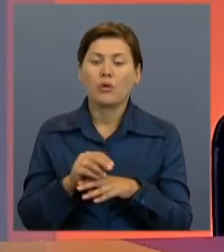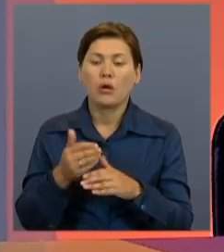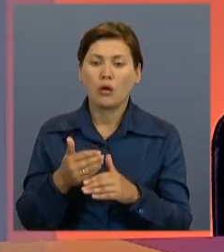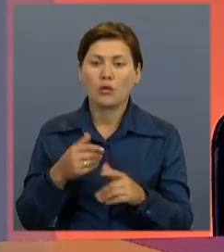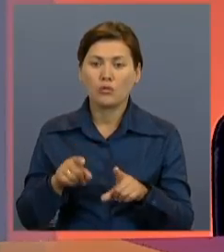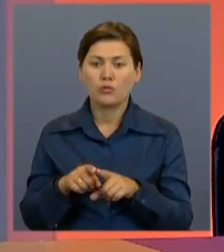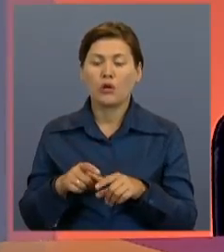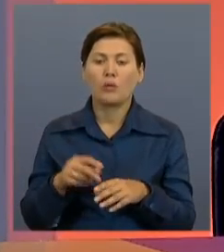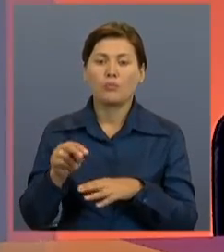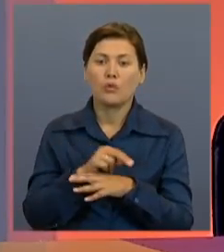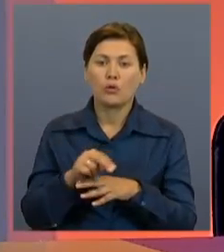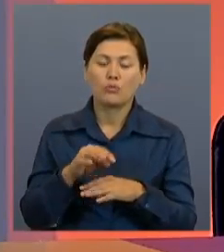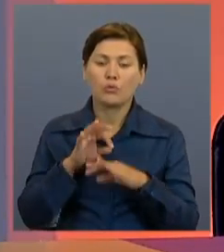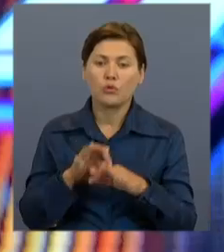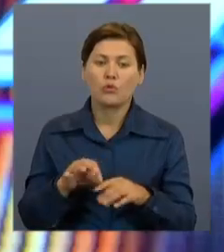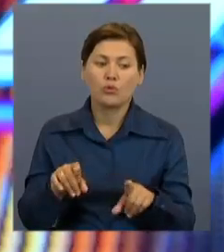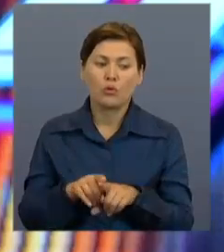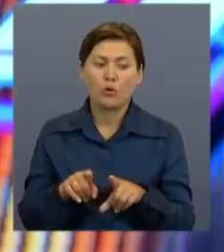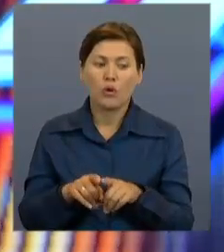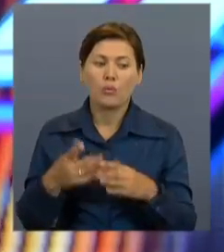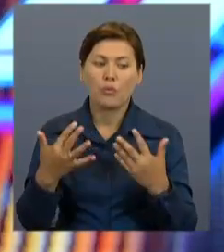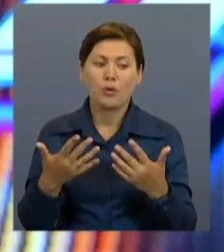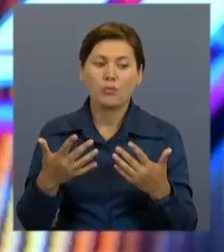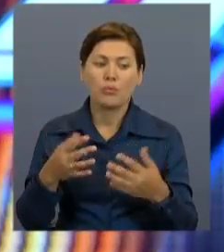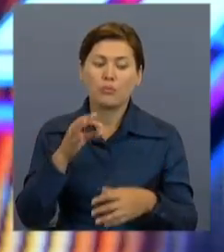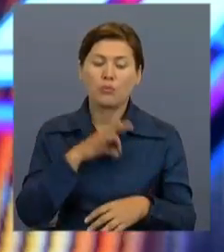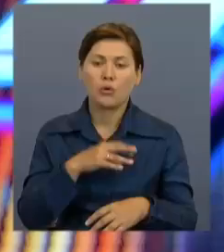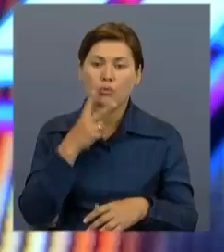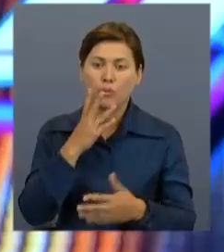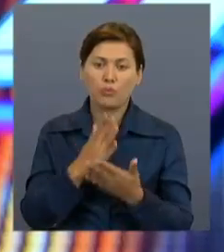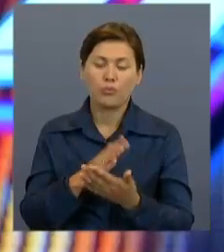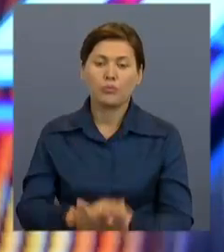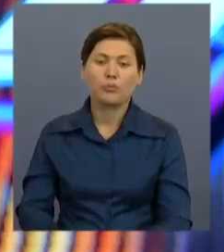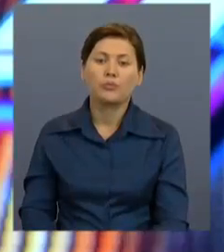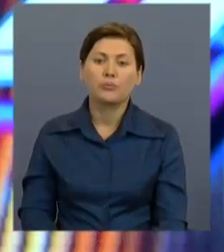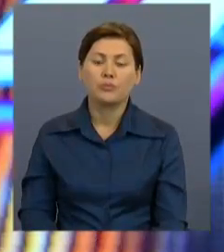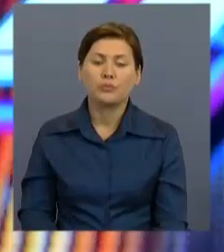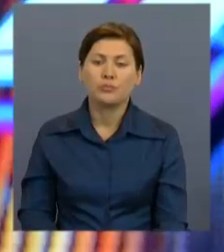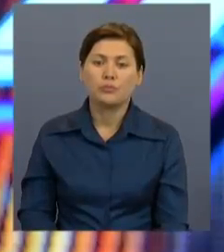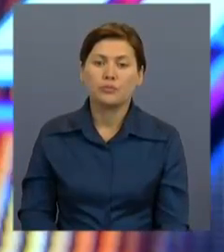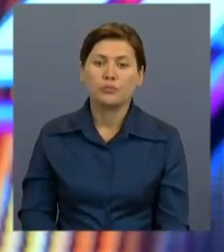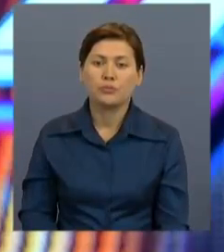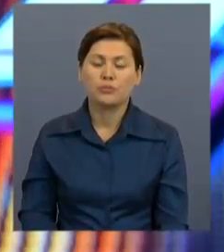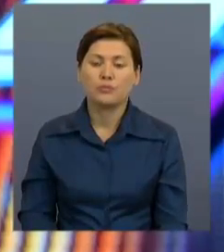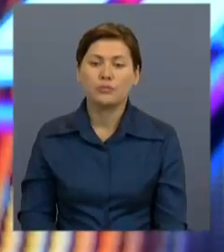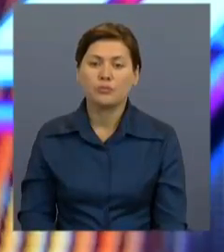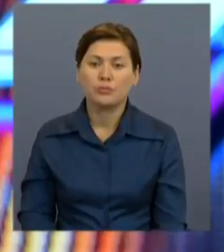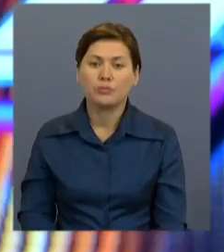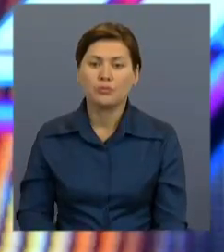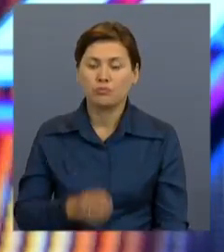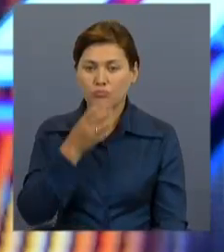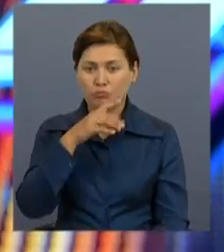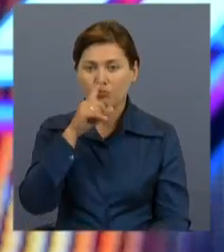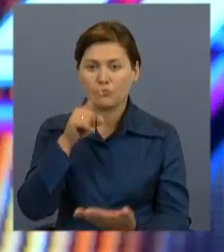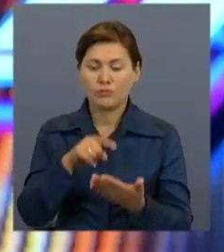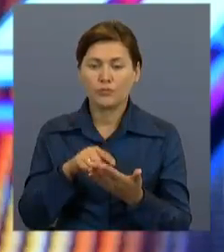ала профилактика шараларын жүргізу қаншалықты тиімділігін көрсетеді? Бұл өте орынды сұрақ.